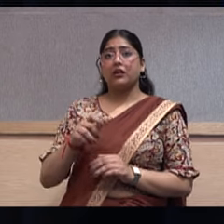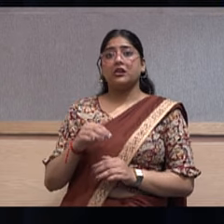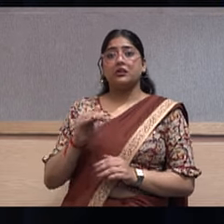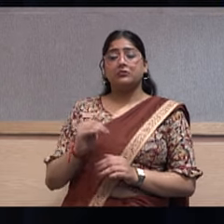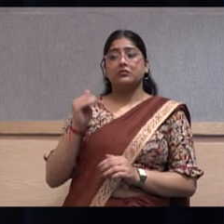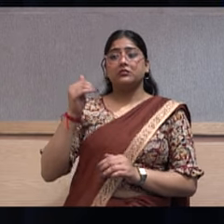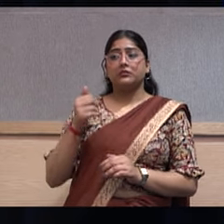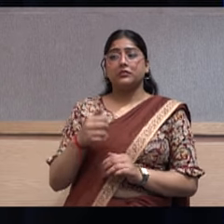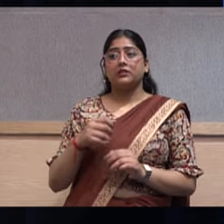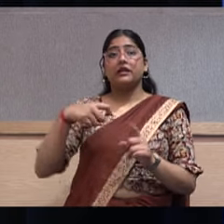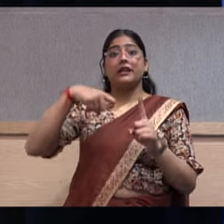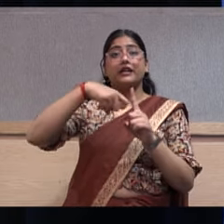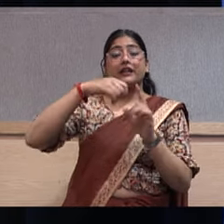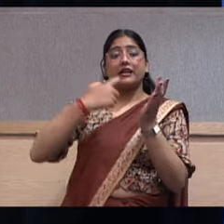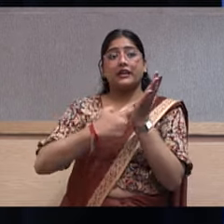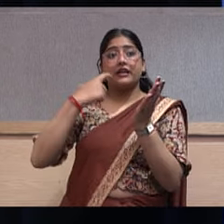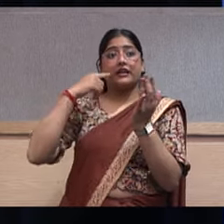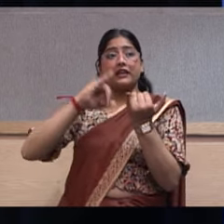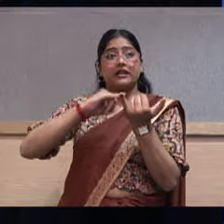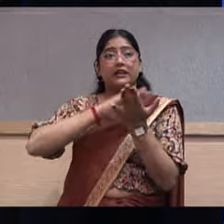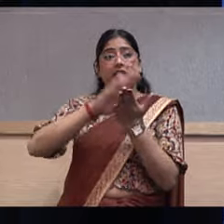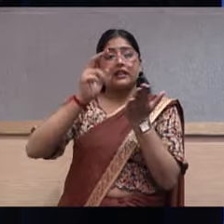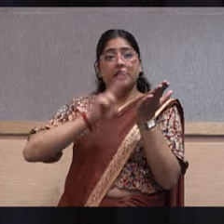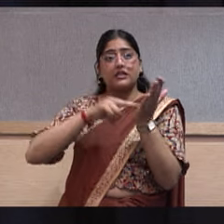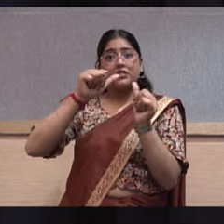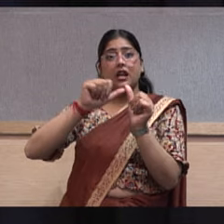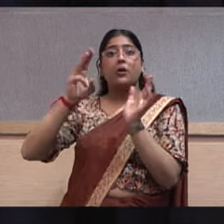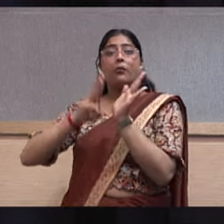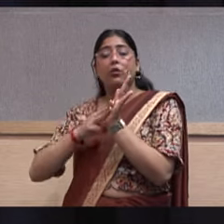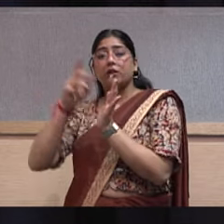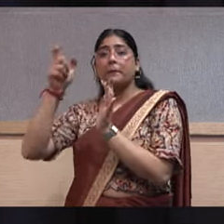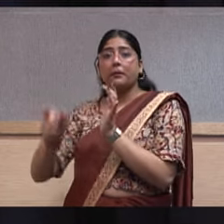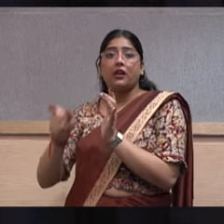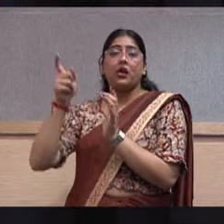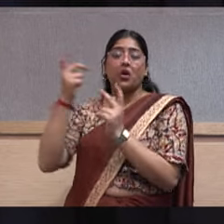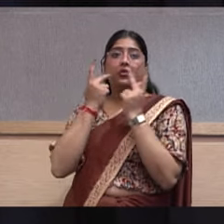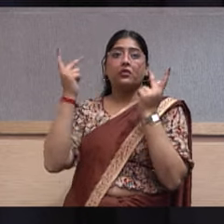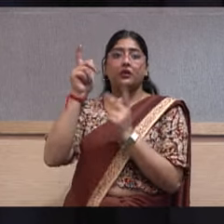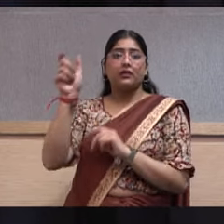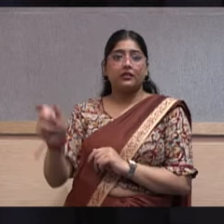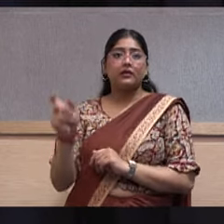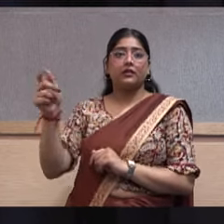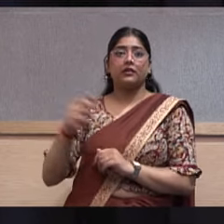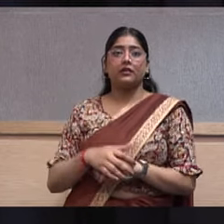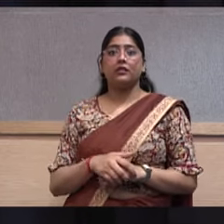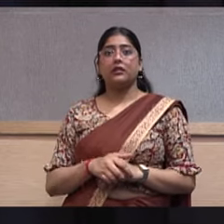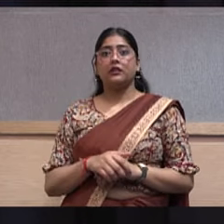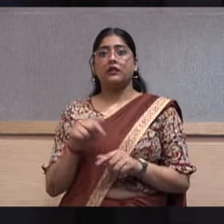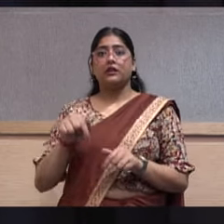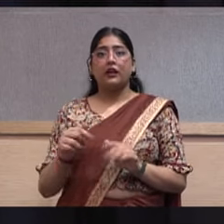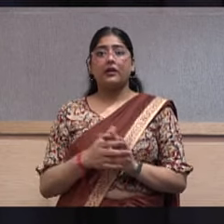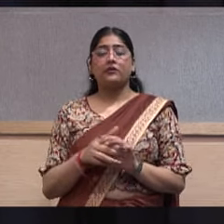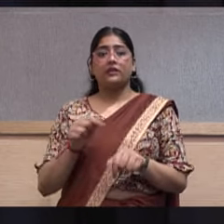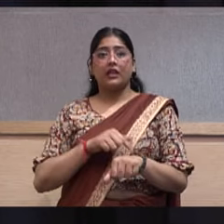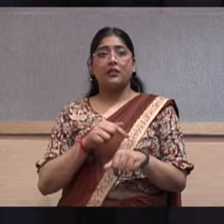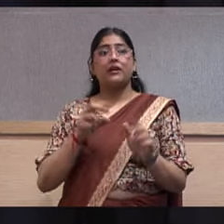काम कर रहे हैं कृष्णमूर्ति जी व आईएसबी में पढ़ाते हैं भारत की चीफ इकोनॉमिक एडवाइजर भी थे इन दिनों में उन्होंने टाइम्स